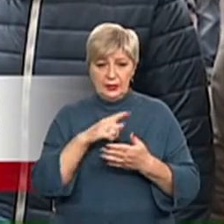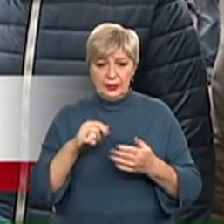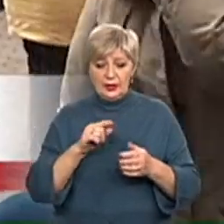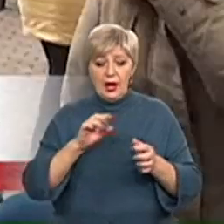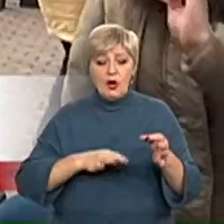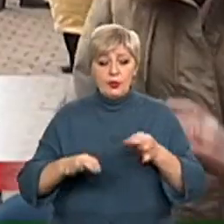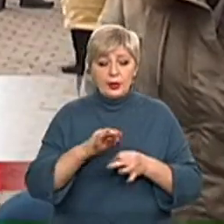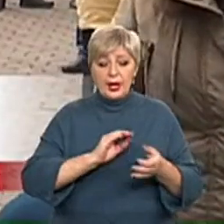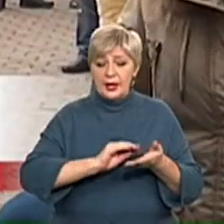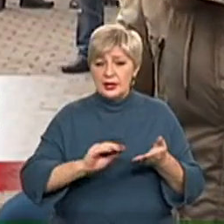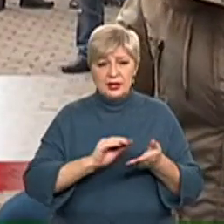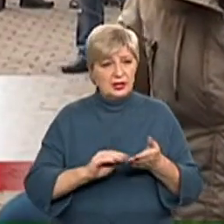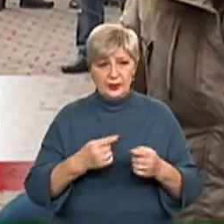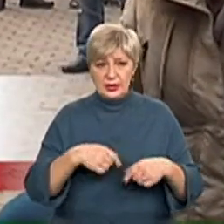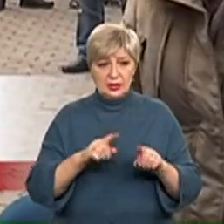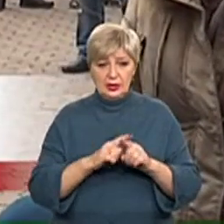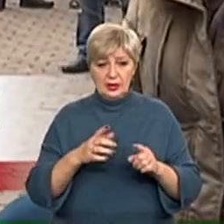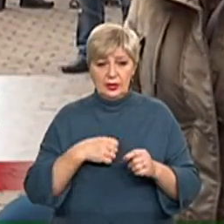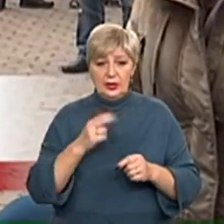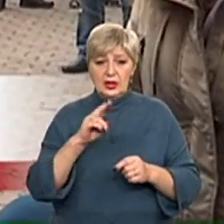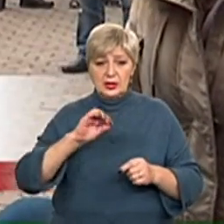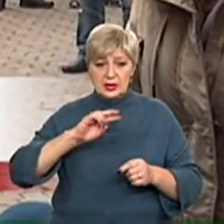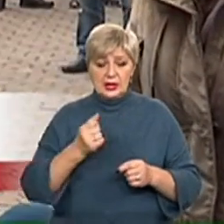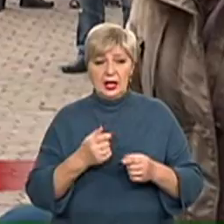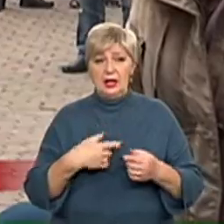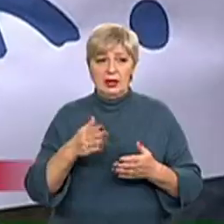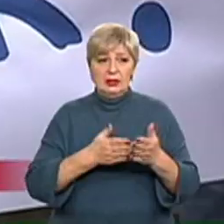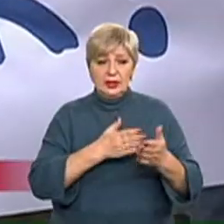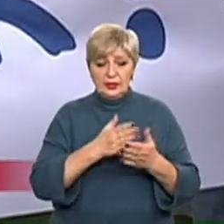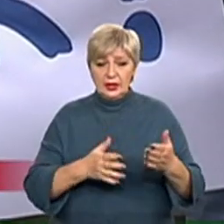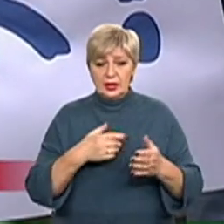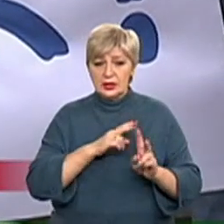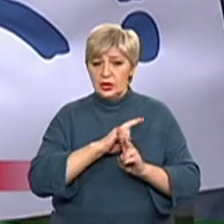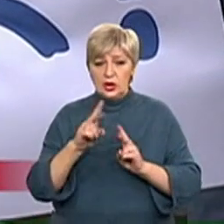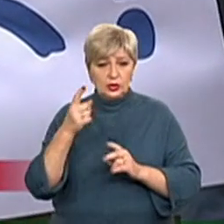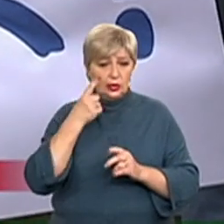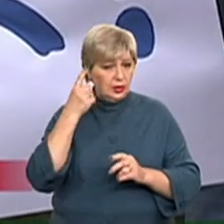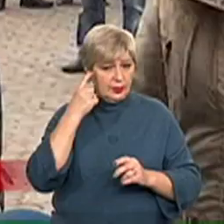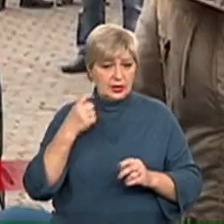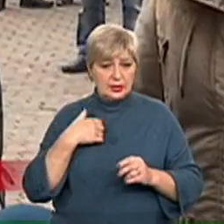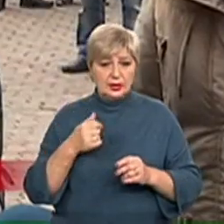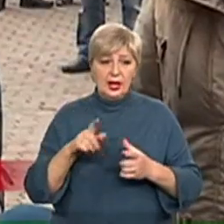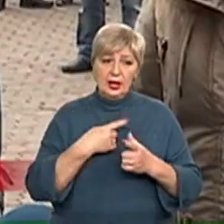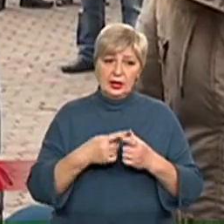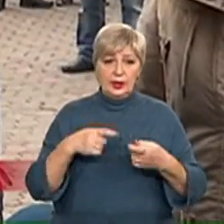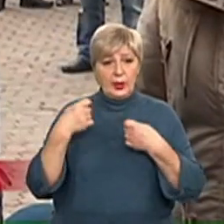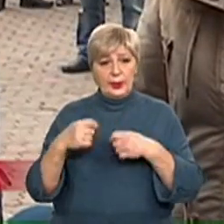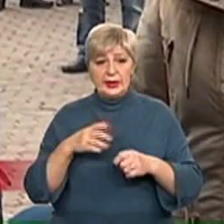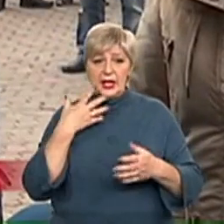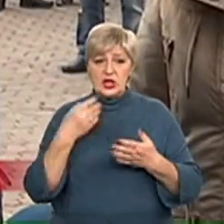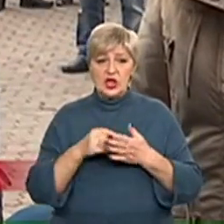не написано. Цель і причини ліквідації нам ніхто до сих пор не озвучив. Мої предположення – либо продати частним